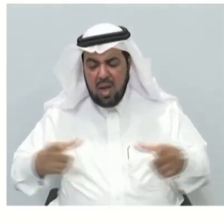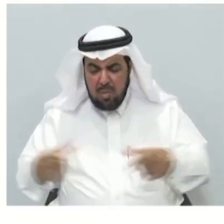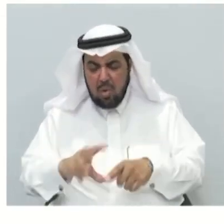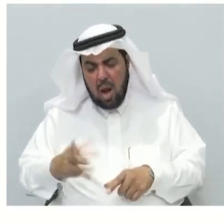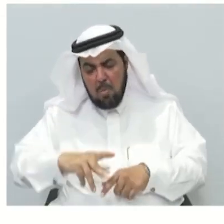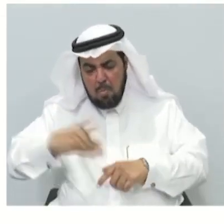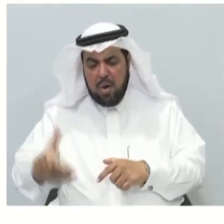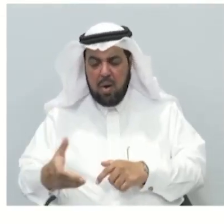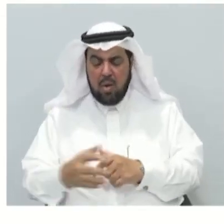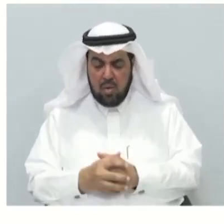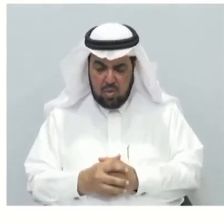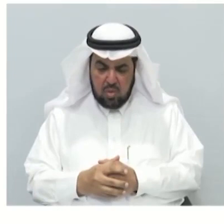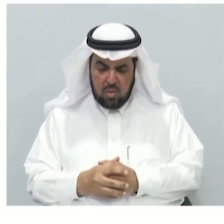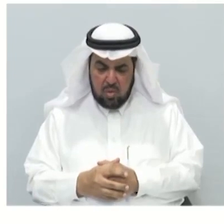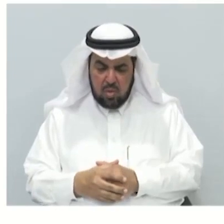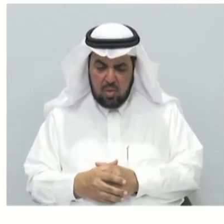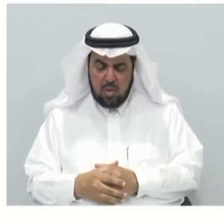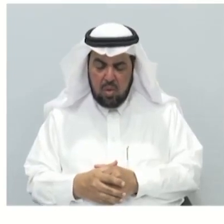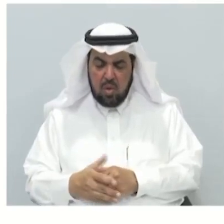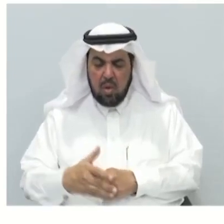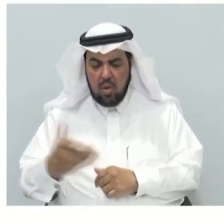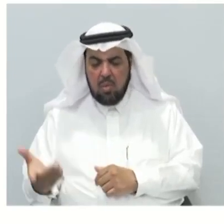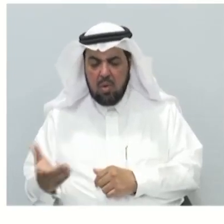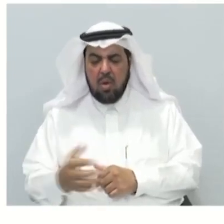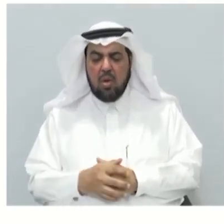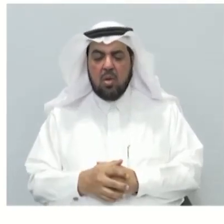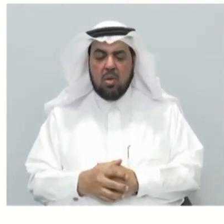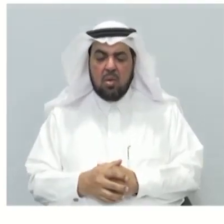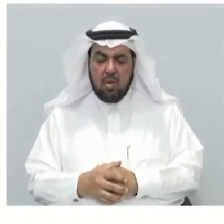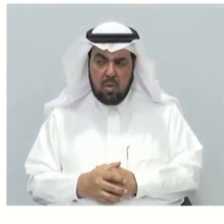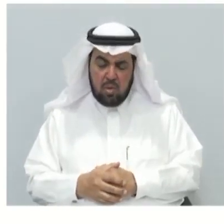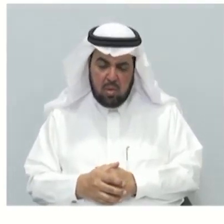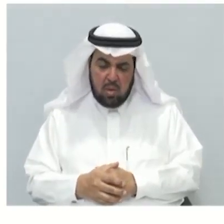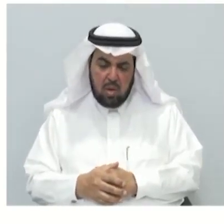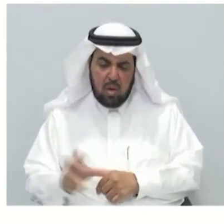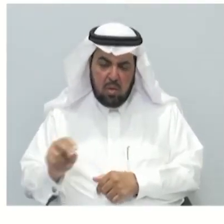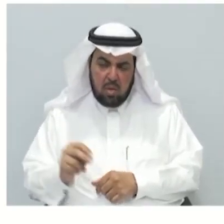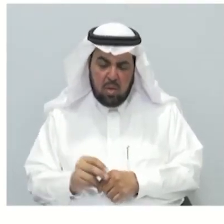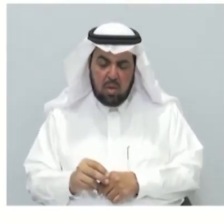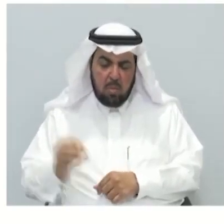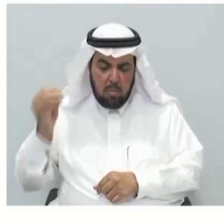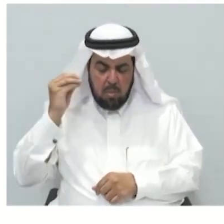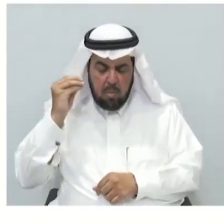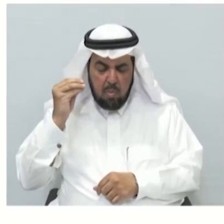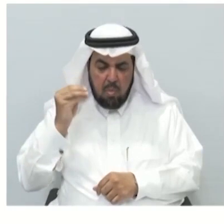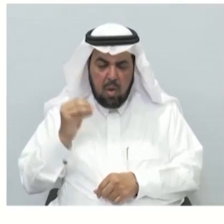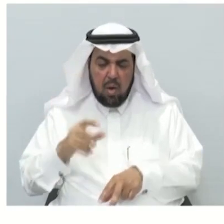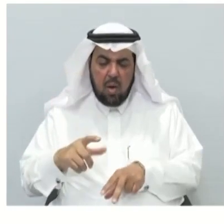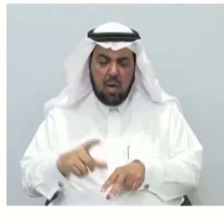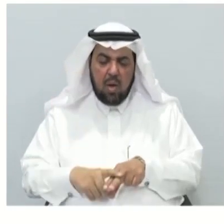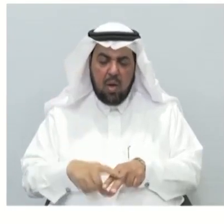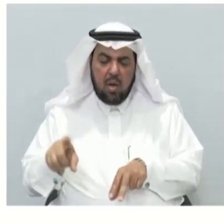الضلع الحاله يمين اللي هو اس زاويتين وجنب بعض اذا هذا باختصار معنى كلمه اي اس اي